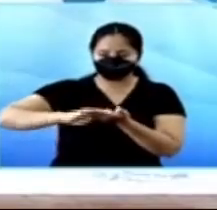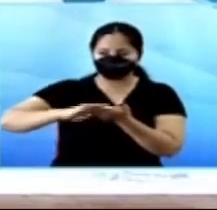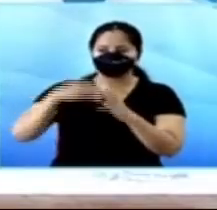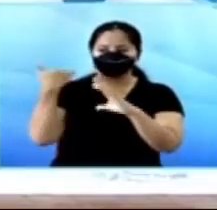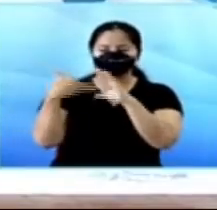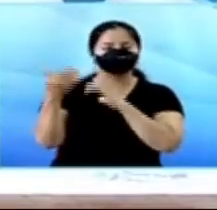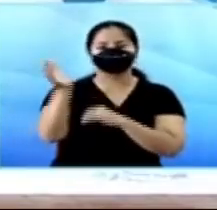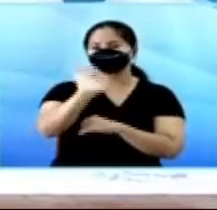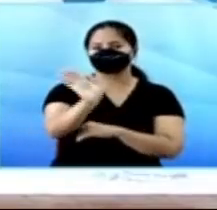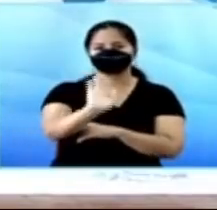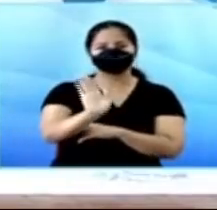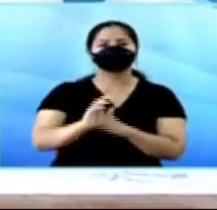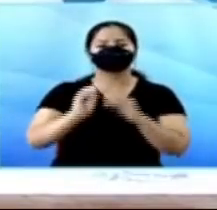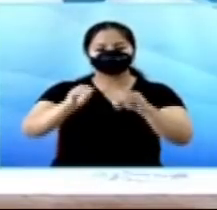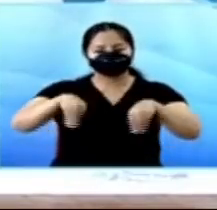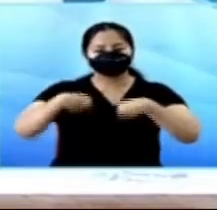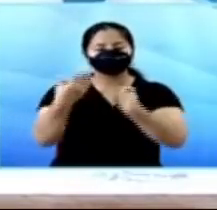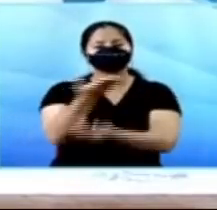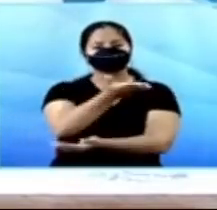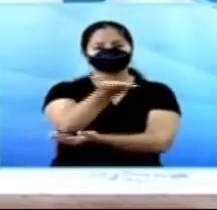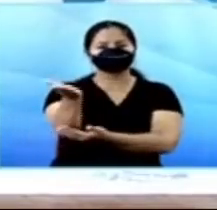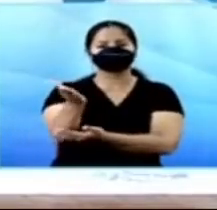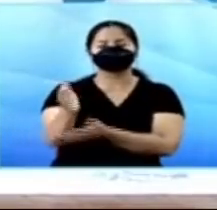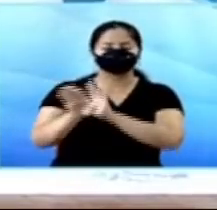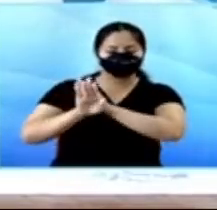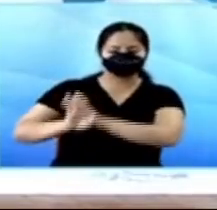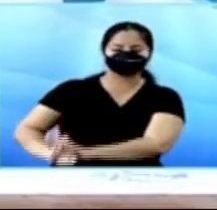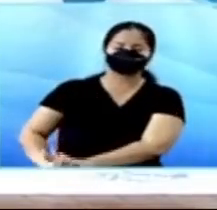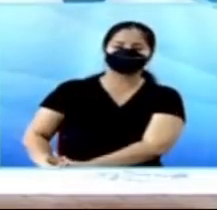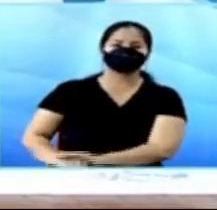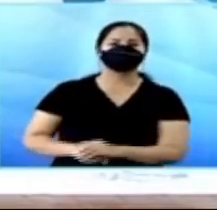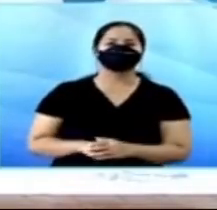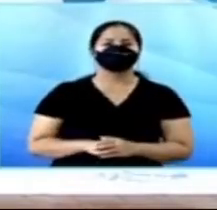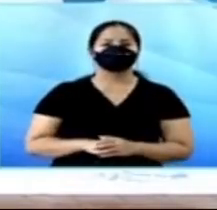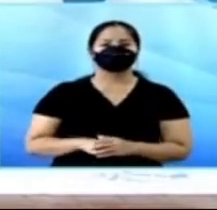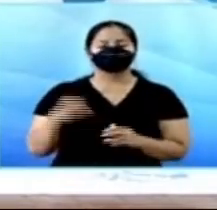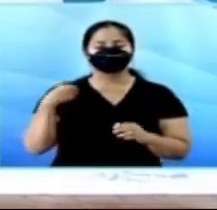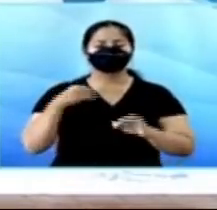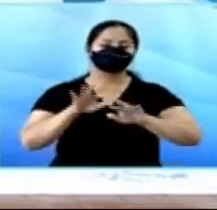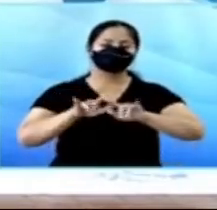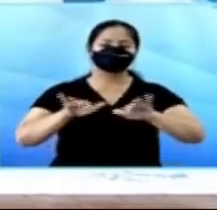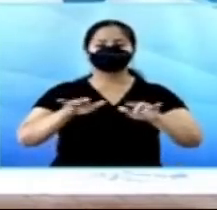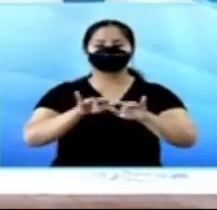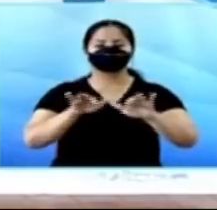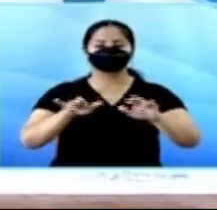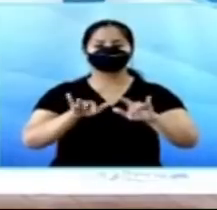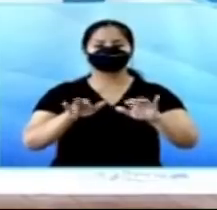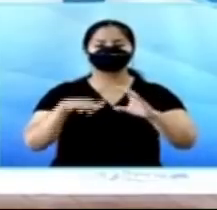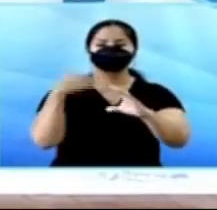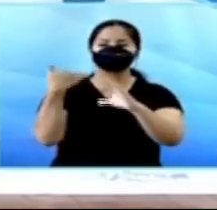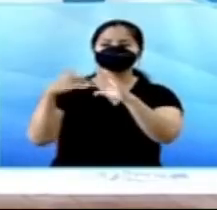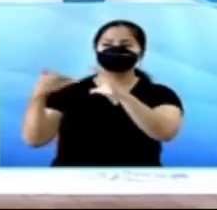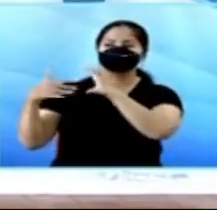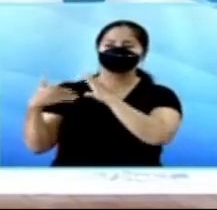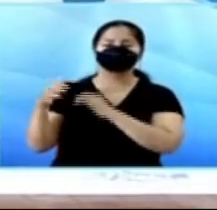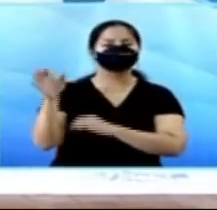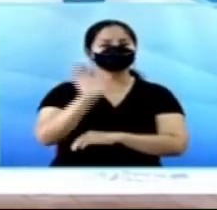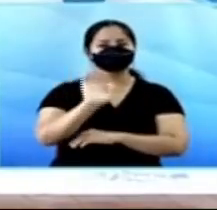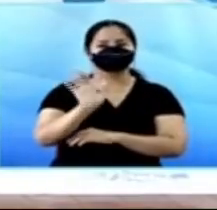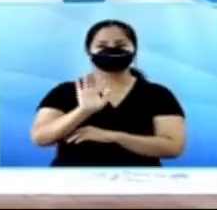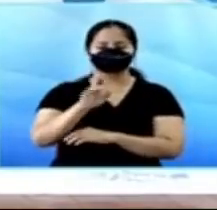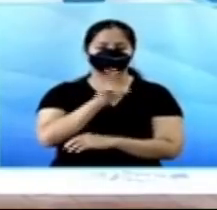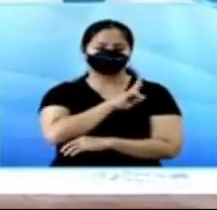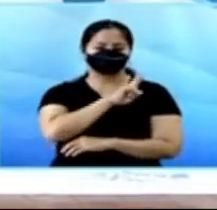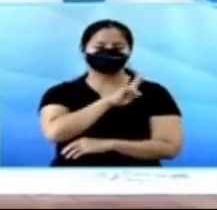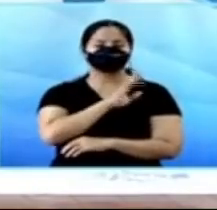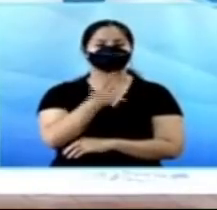ก็ให้บรรดาท่านหลีกเลี่ยงบ่ให้มีการคอมเมนต์และก็เขียนลงสื่อสังคมออนไลน์โดยบ่มีความรับผิด